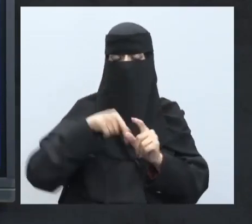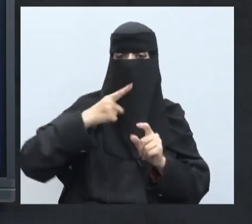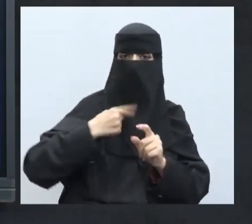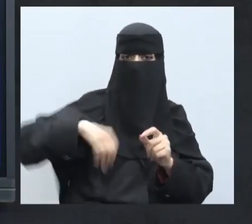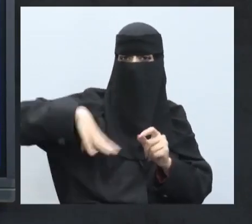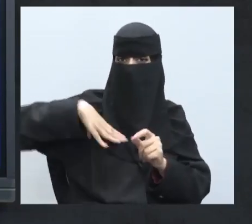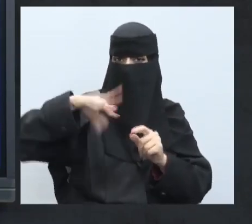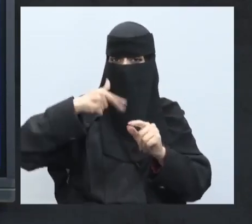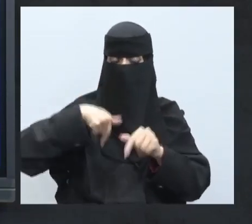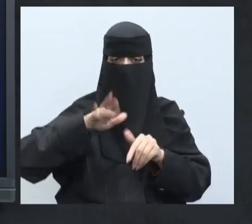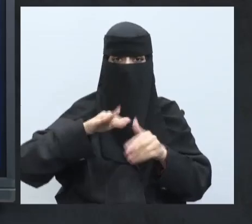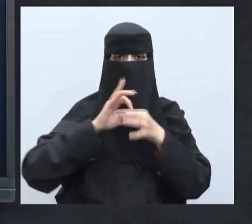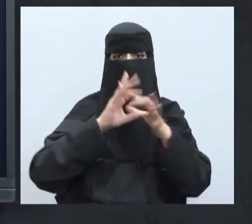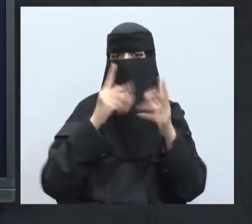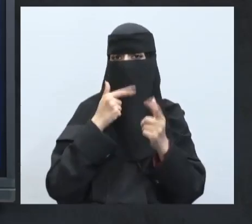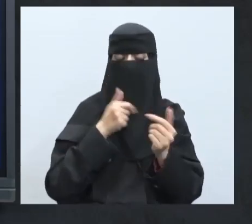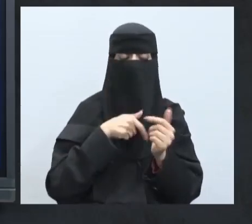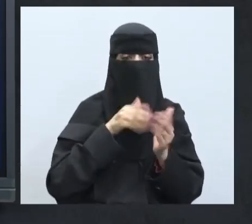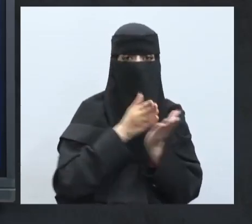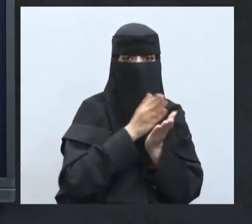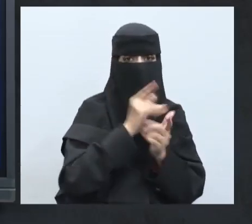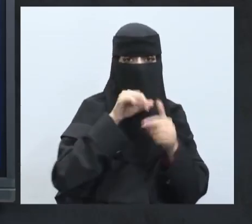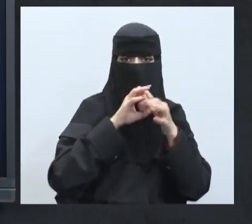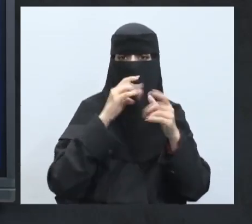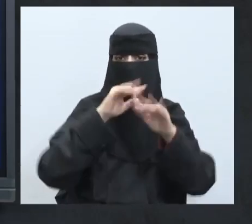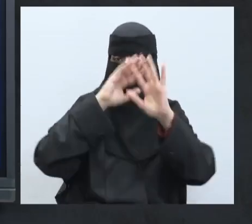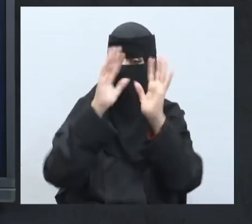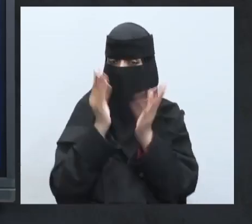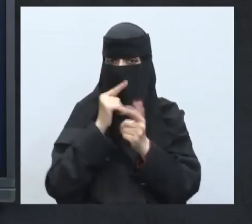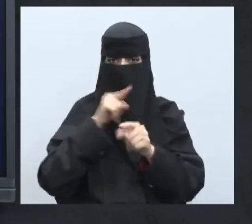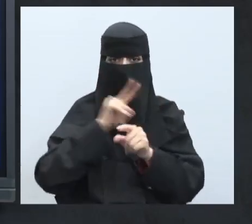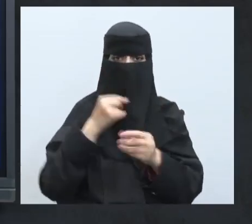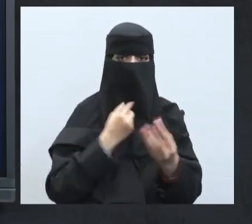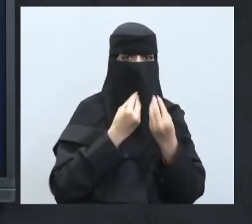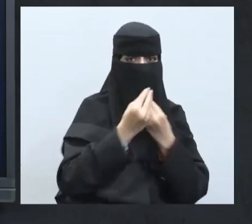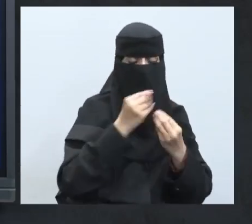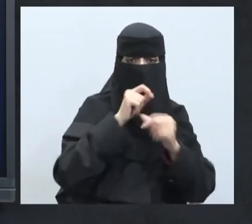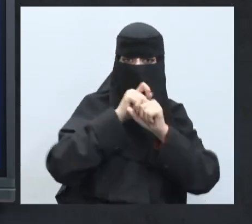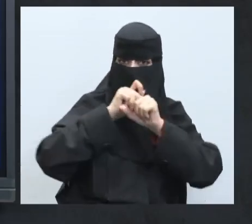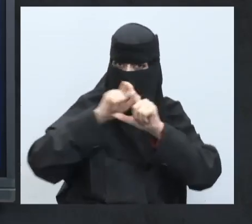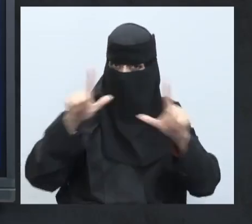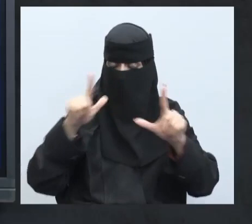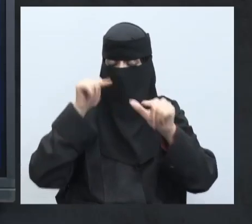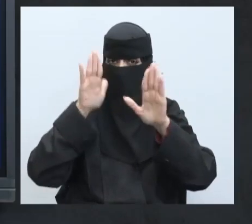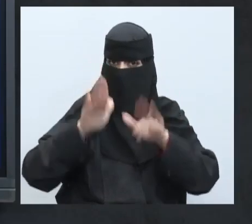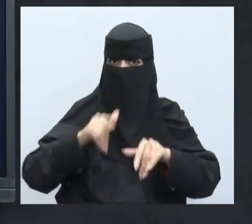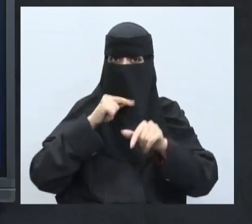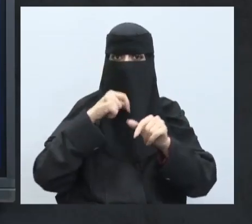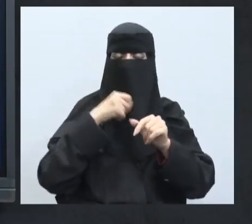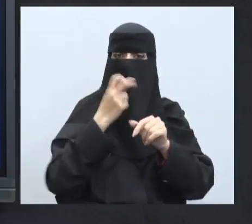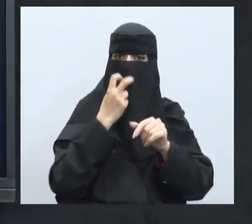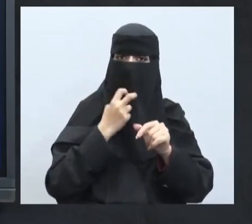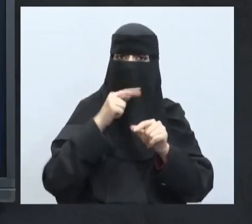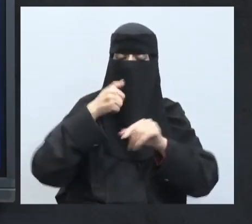مثلا في التواصل كيف يتواصل الموظف معه كل ذلك سيجعل التواصل غير فعال ولكن حينما توضح حينما يكون هنالك قواعد